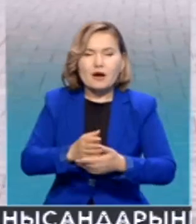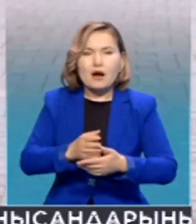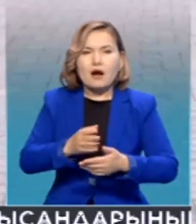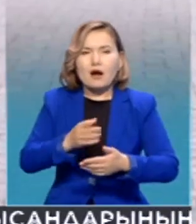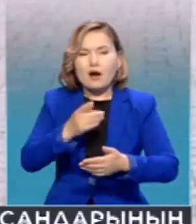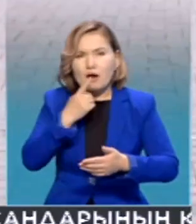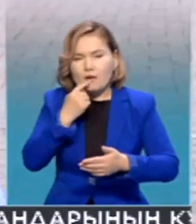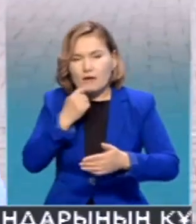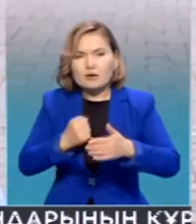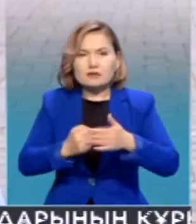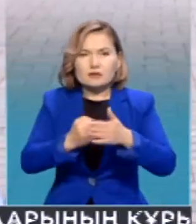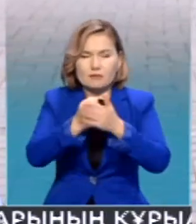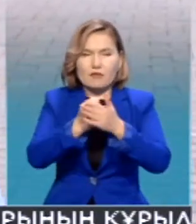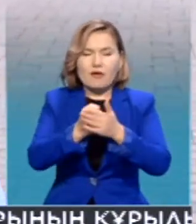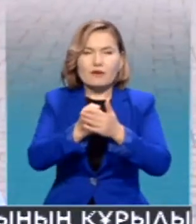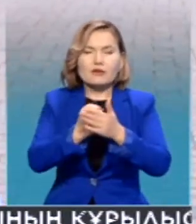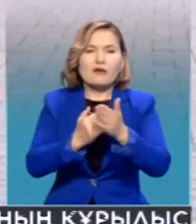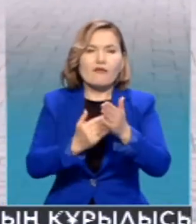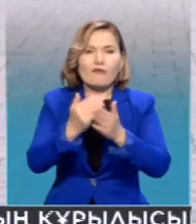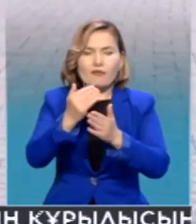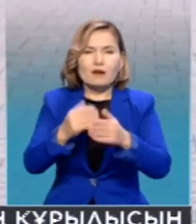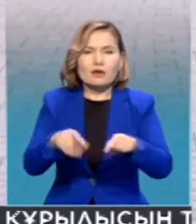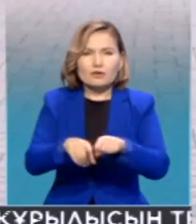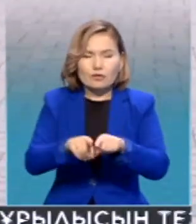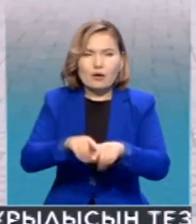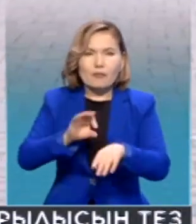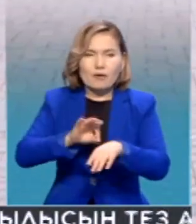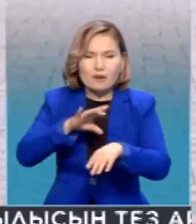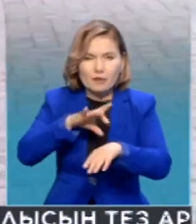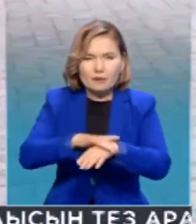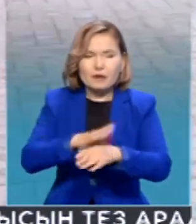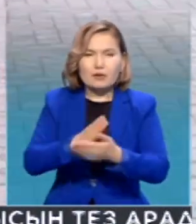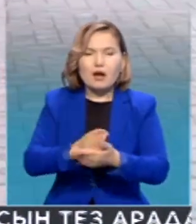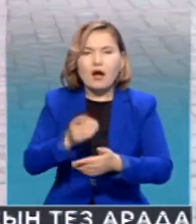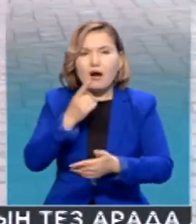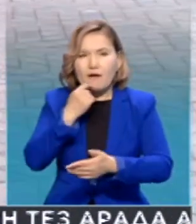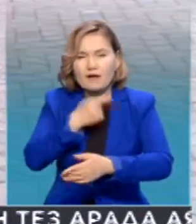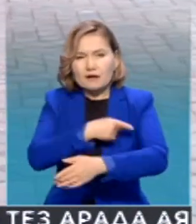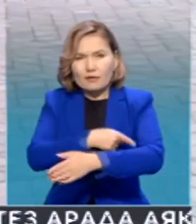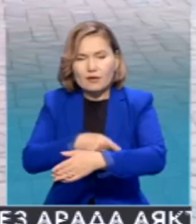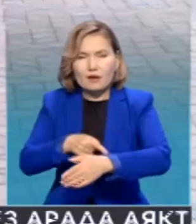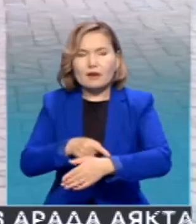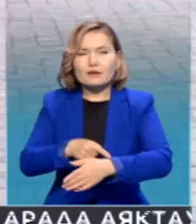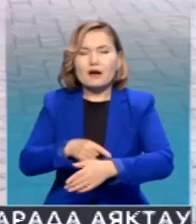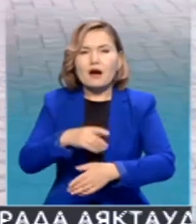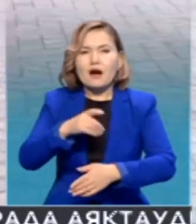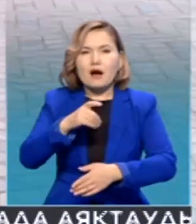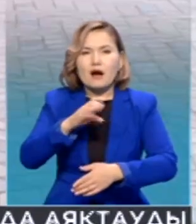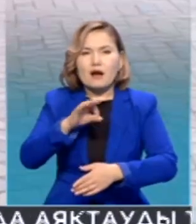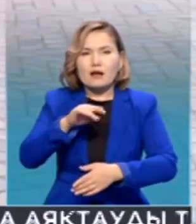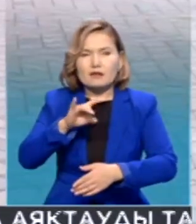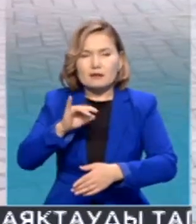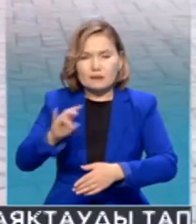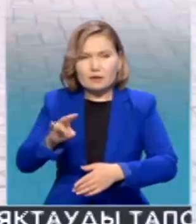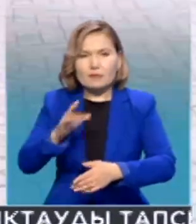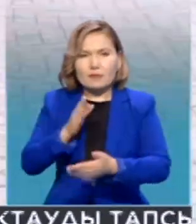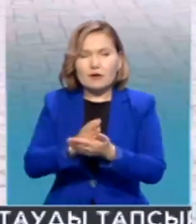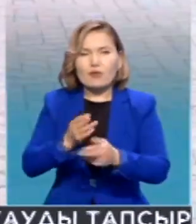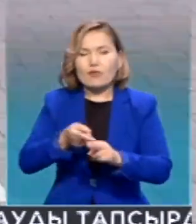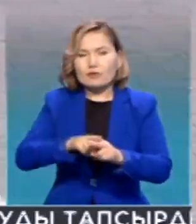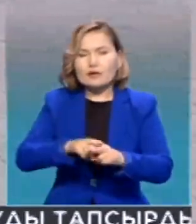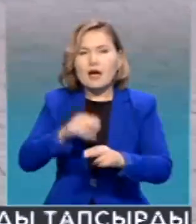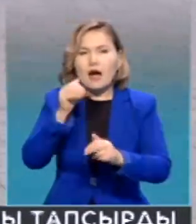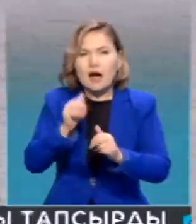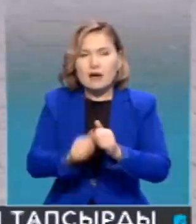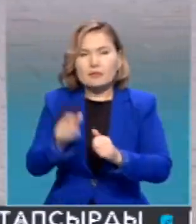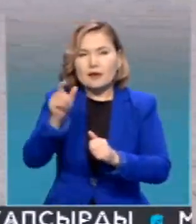қан қысымы жоғары, қандағы холестерин. Сондықтан әрбір азамат